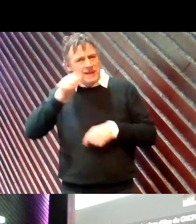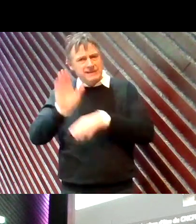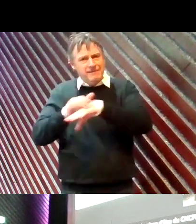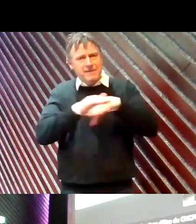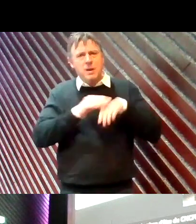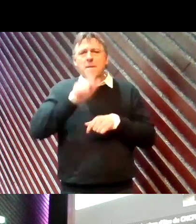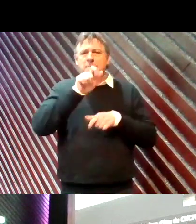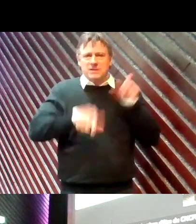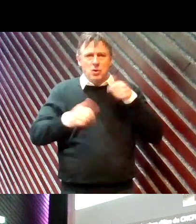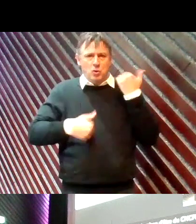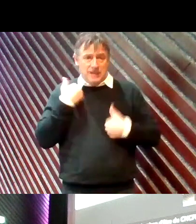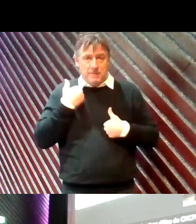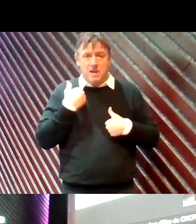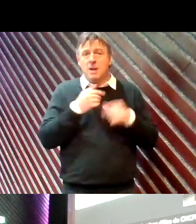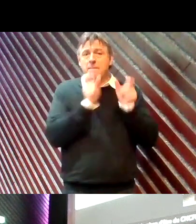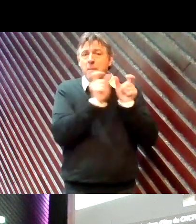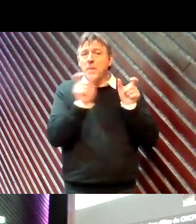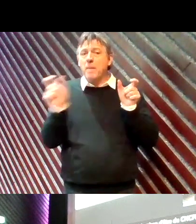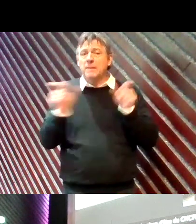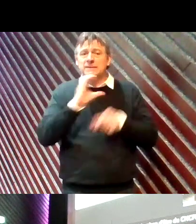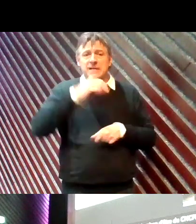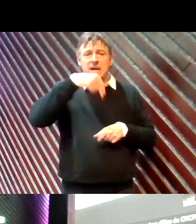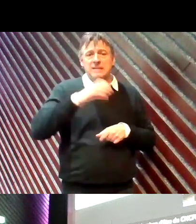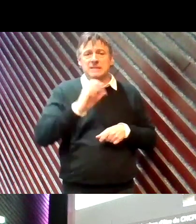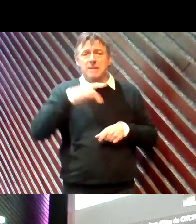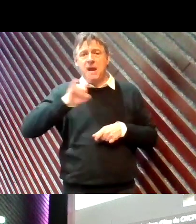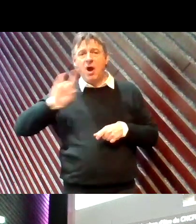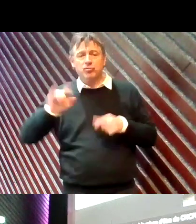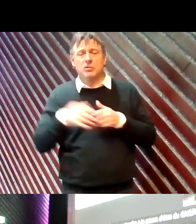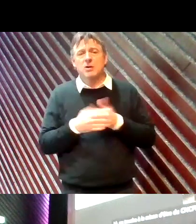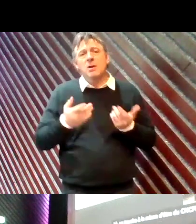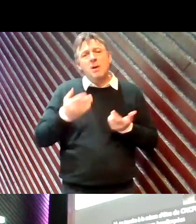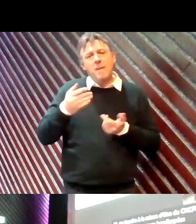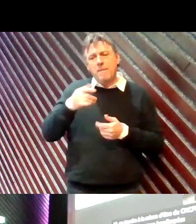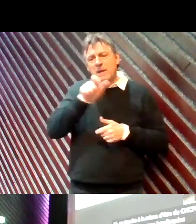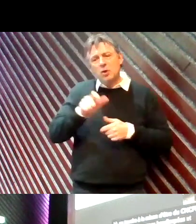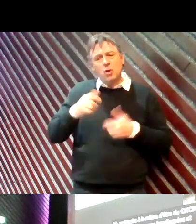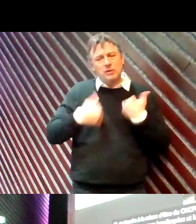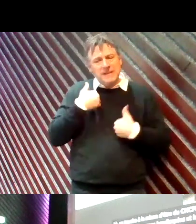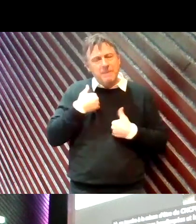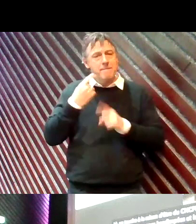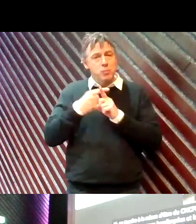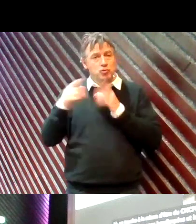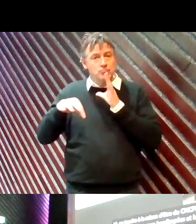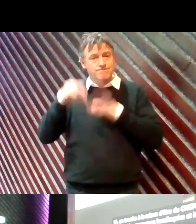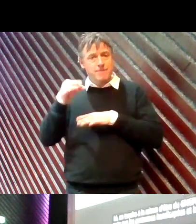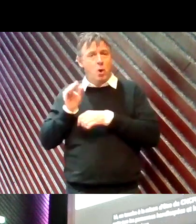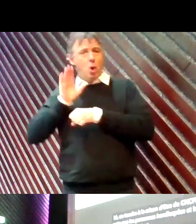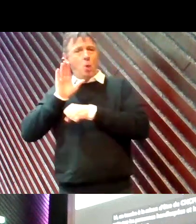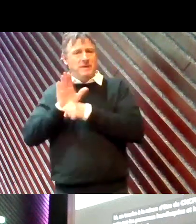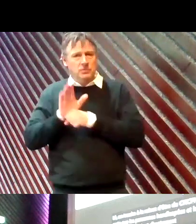qui, comme ton nom l'indique un peu, fait en sorte que les personnes handicapées et leurs représentants soient directement